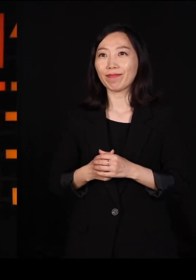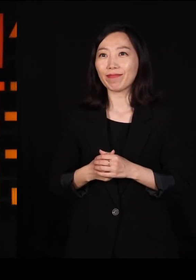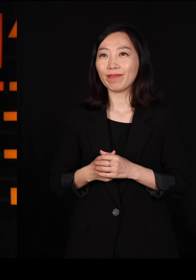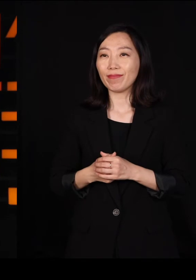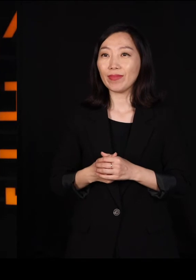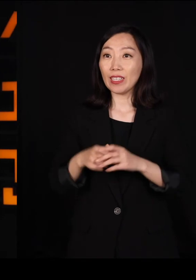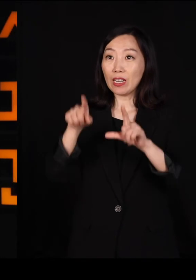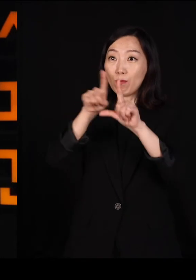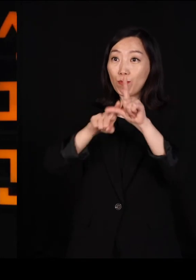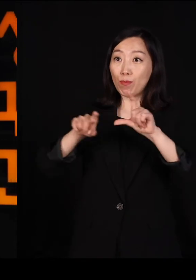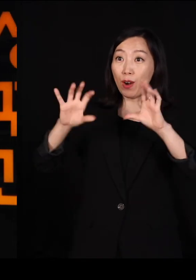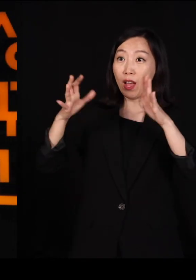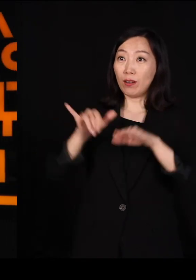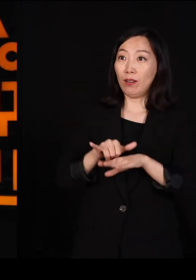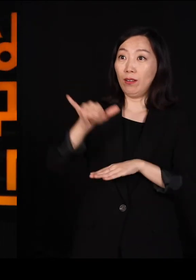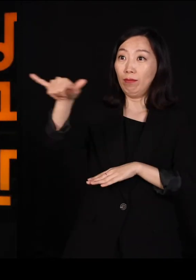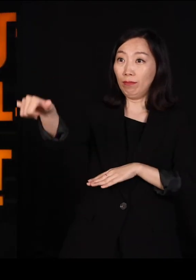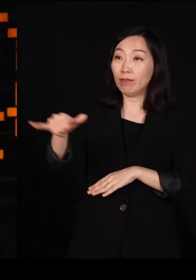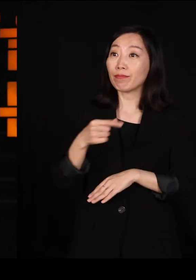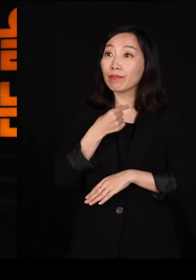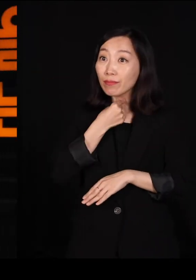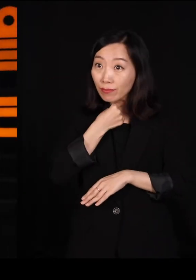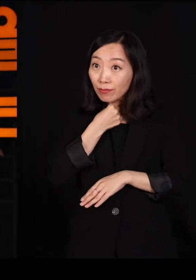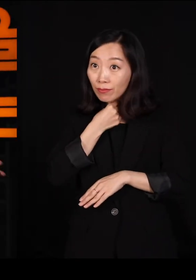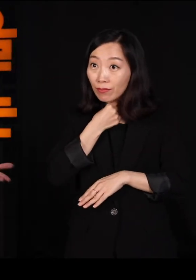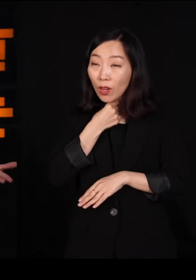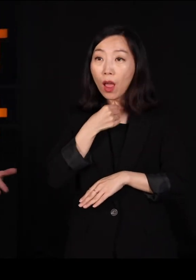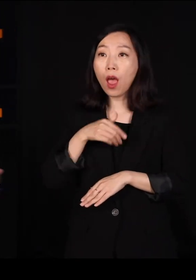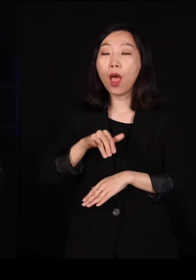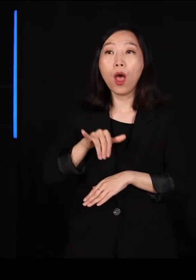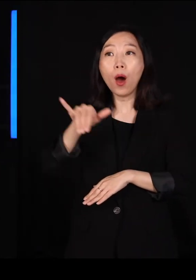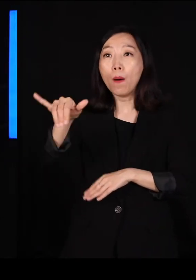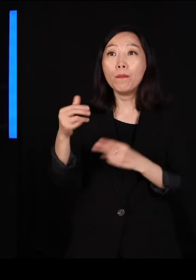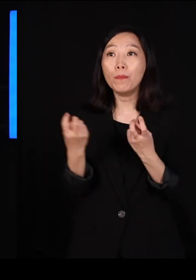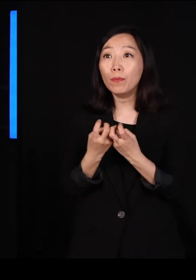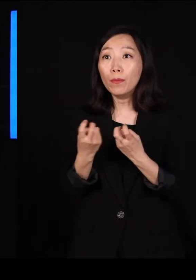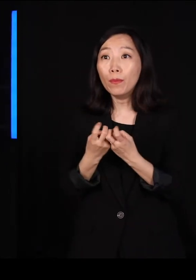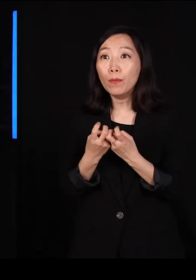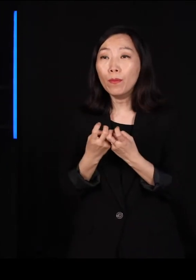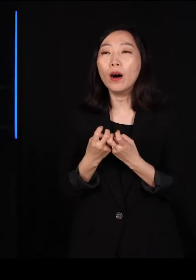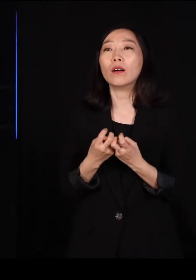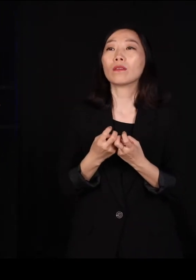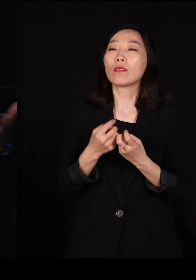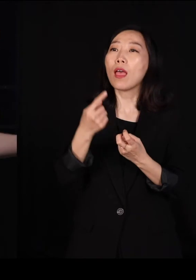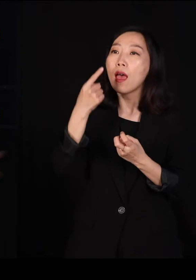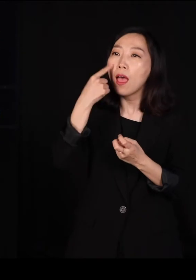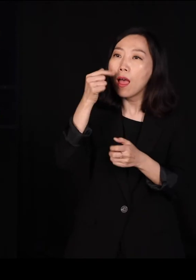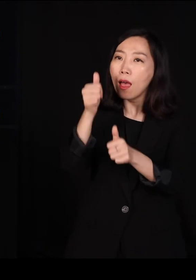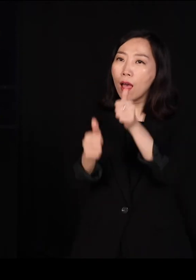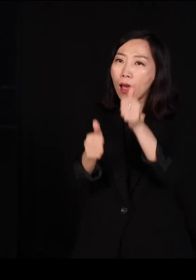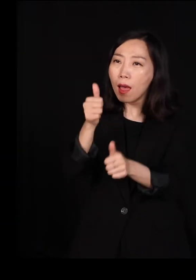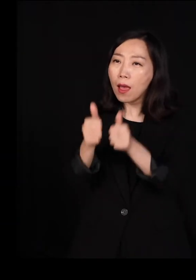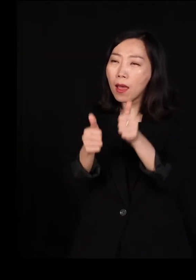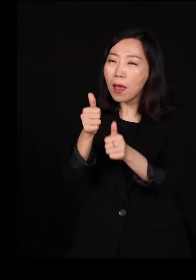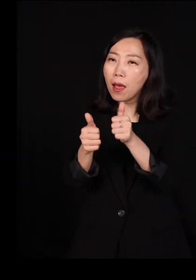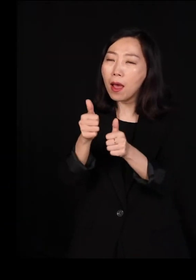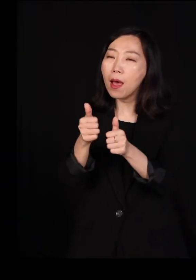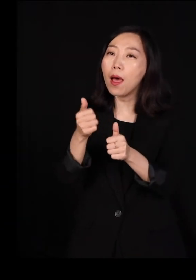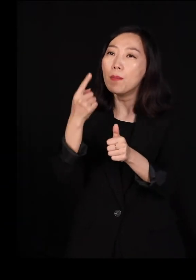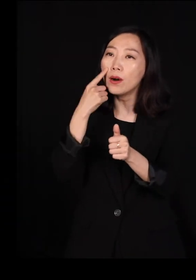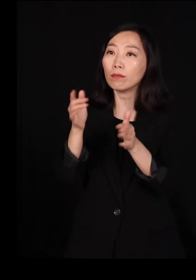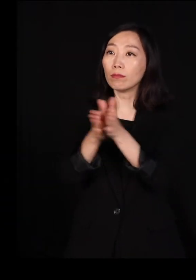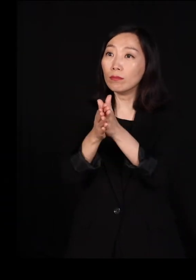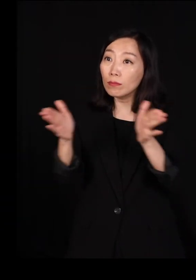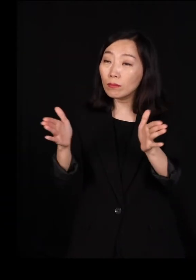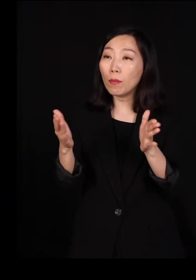그 브라질에 가고 싶은 사람 같은 경우에는 뭐 어떻게 했으면 될까요? 이 사람이 실험을 소소하게 시작을 할 수 있는 방법이